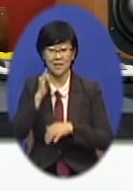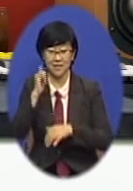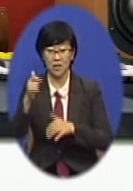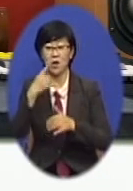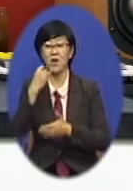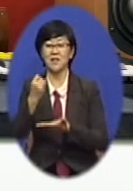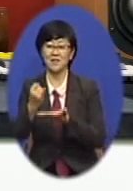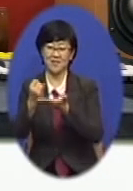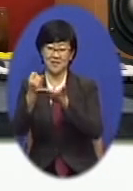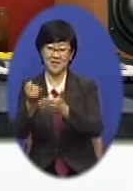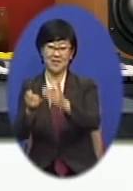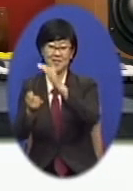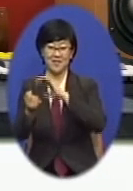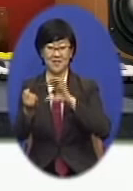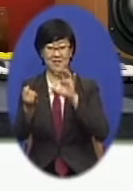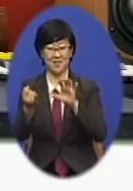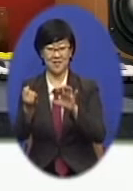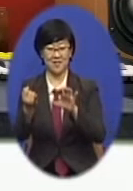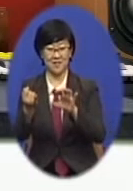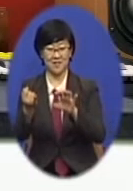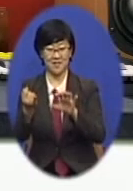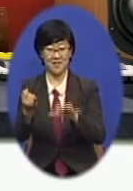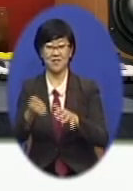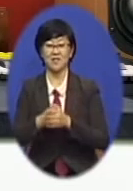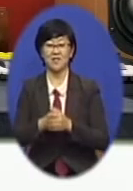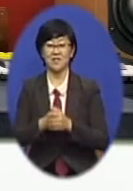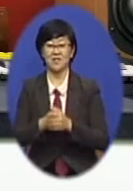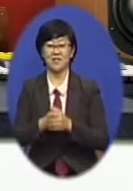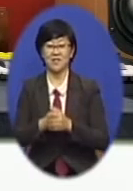어머님 무덤 앞에